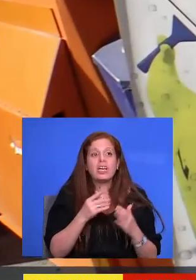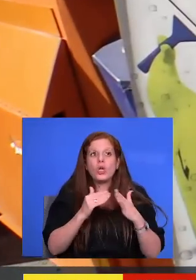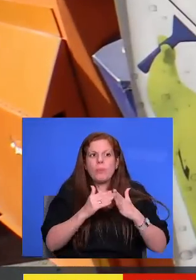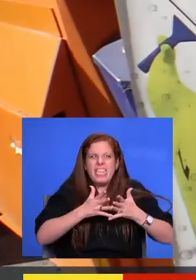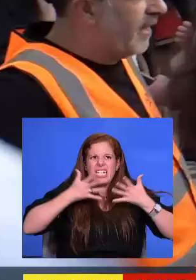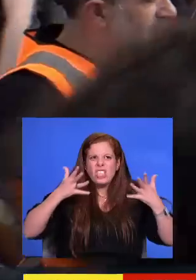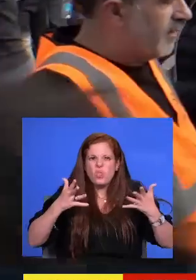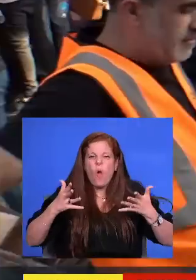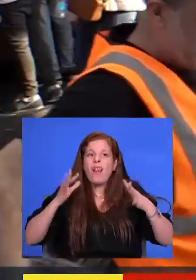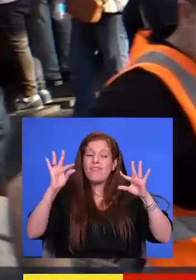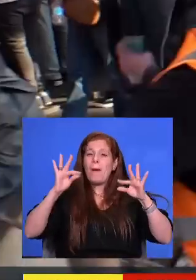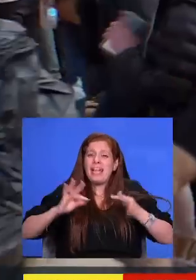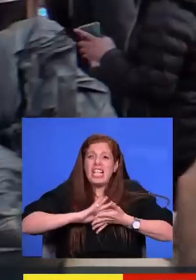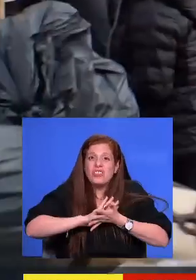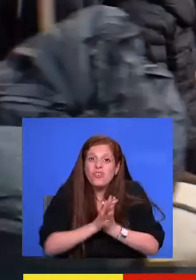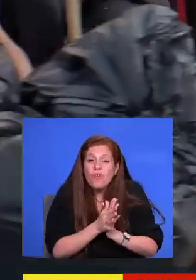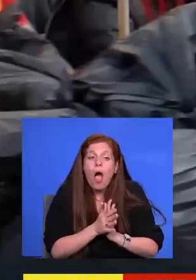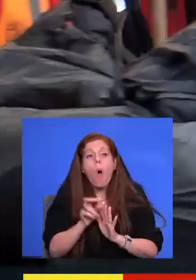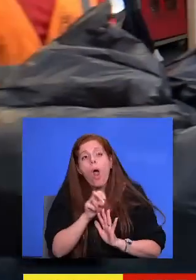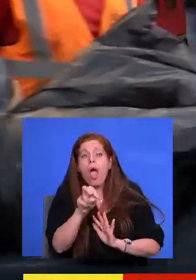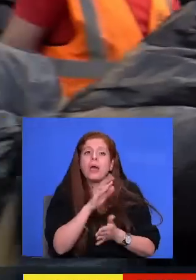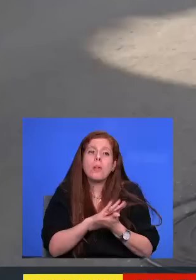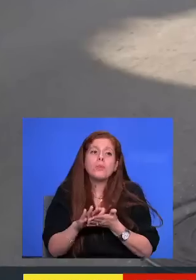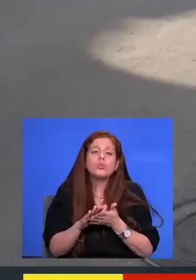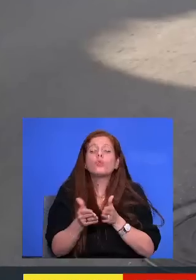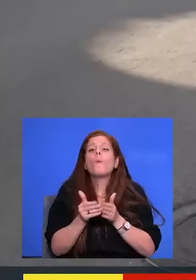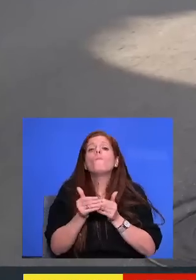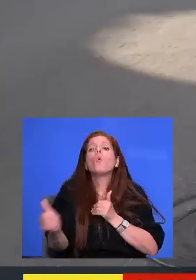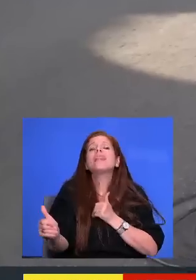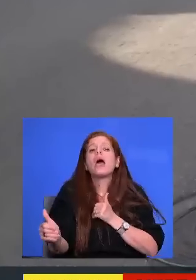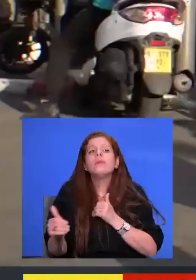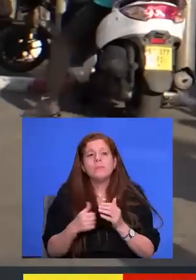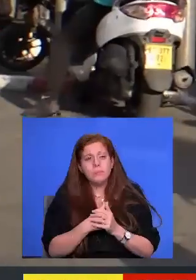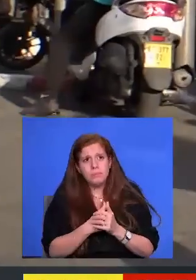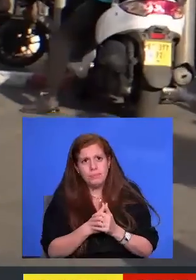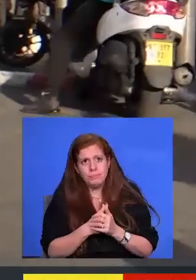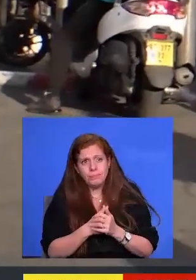והמדרכה צפופה יותר, הולכי הרגל פשוט מודרים ממנה.